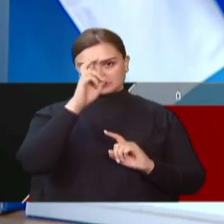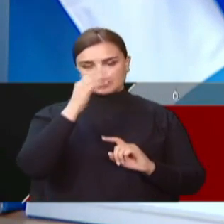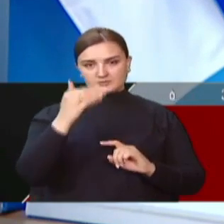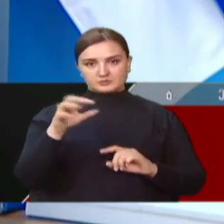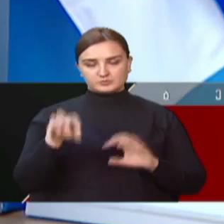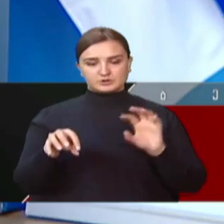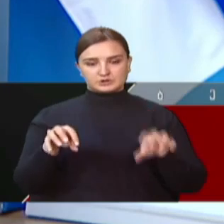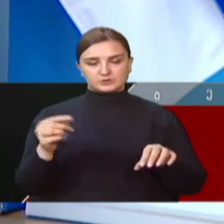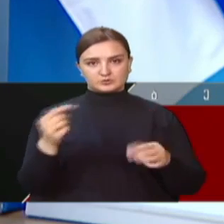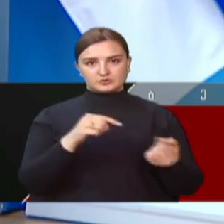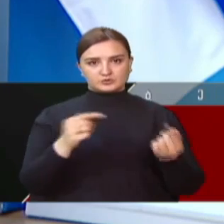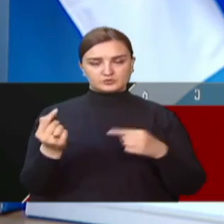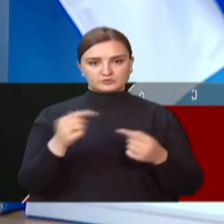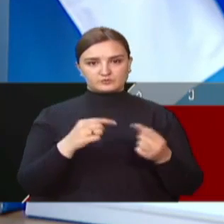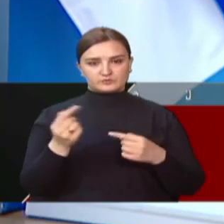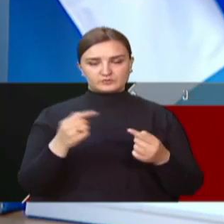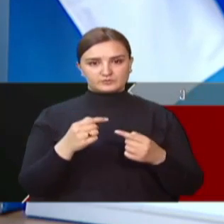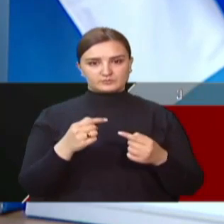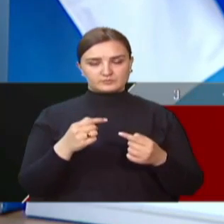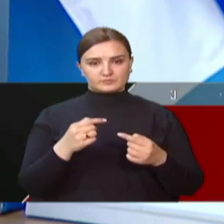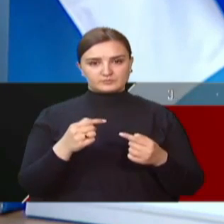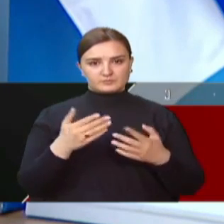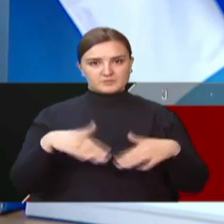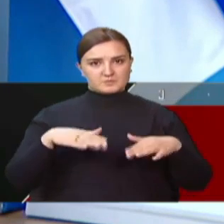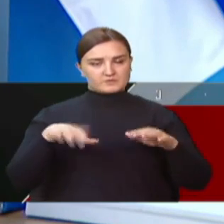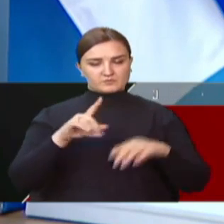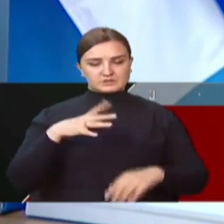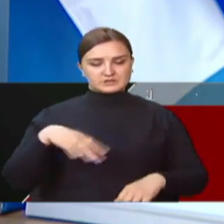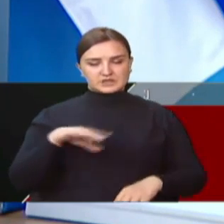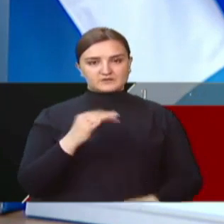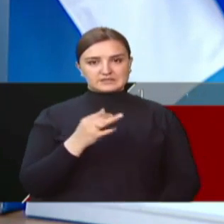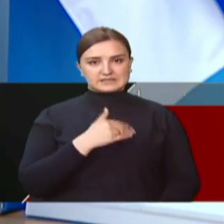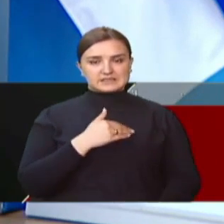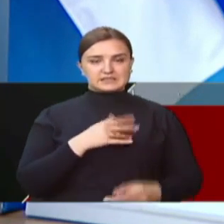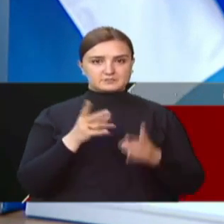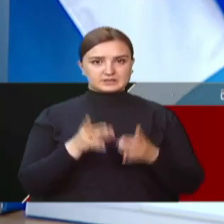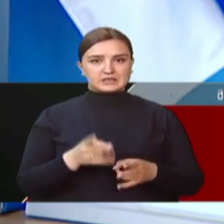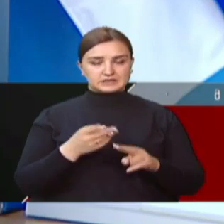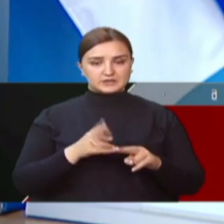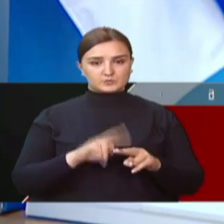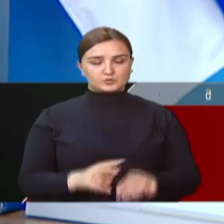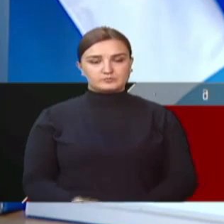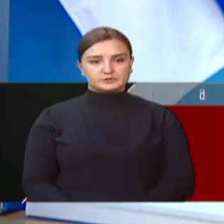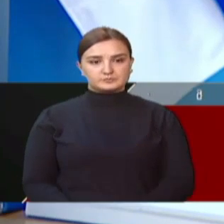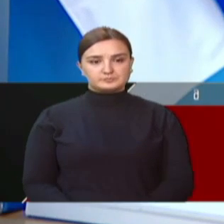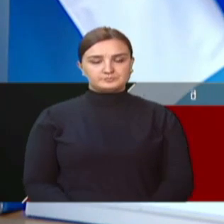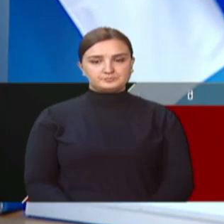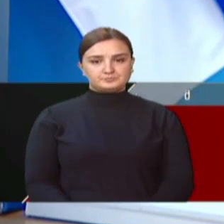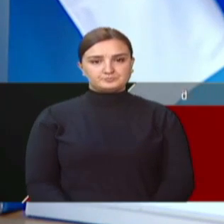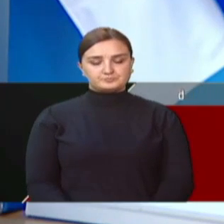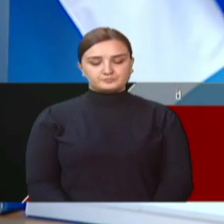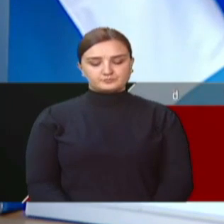ინსტიტუტებს შორის კონფრონტაციად, რამაც შეიძლება მერე ჩვენი ქვეყნის ინტერესები დააზიანოს. ამიტომ ძალიან